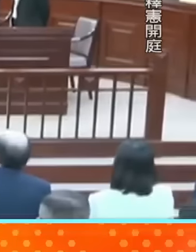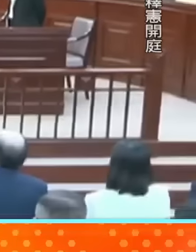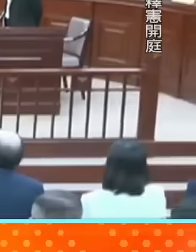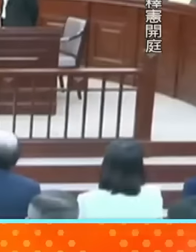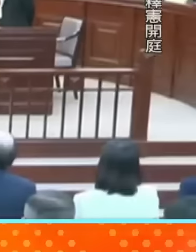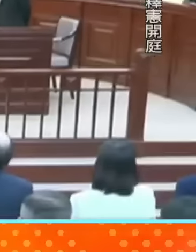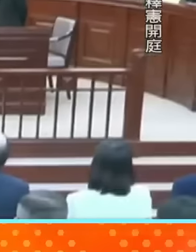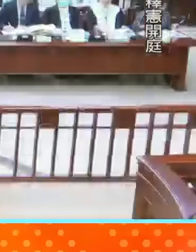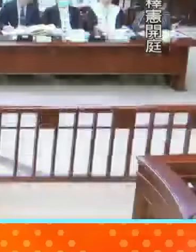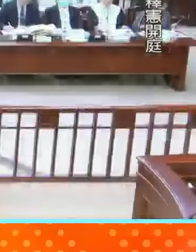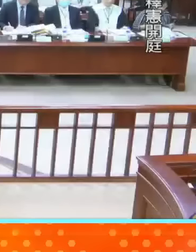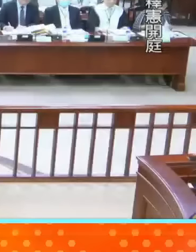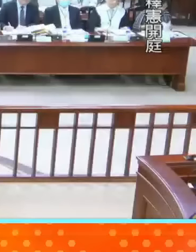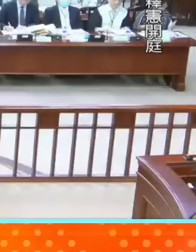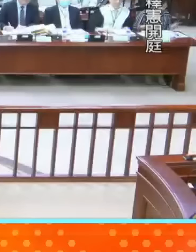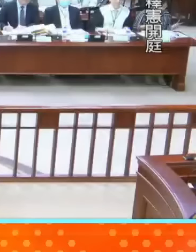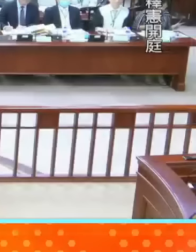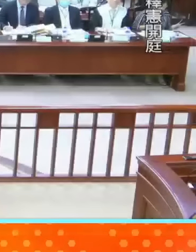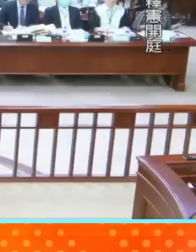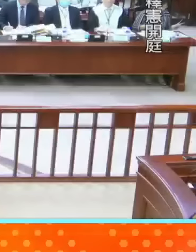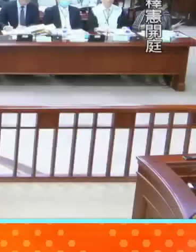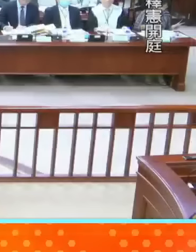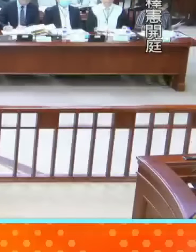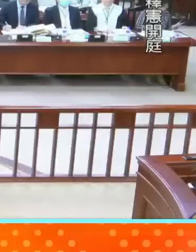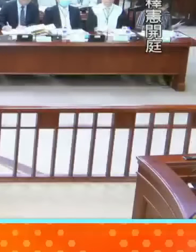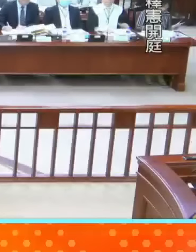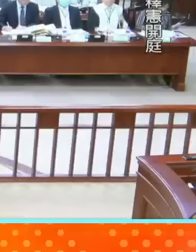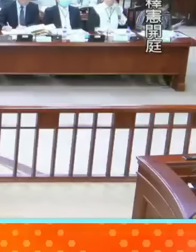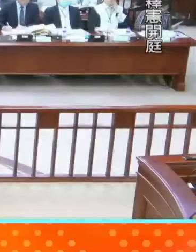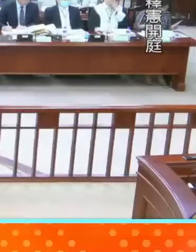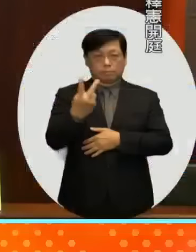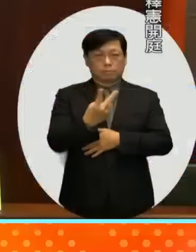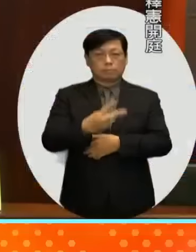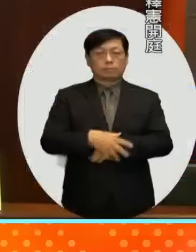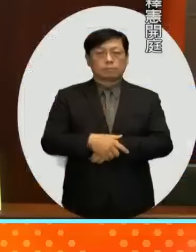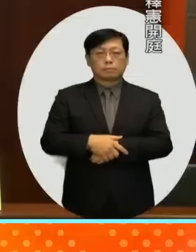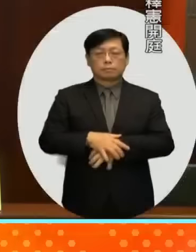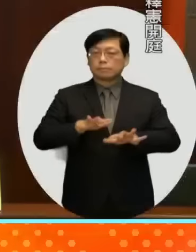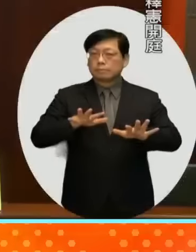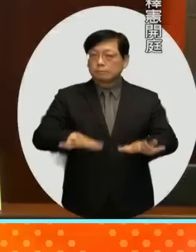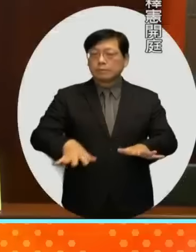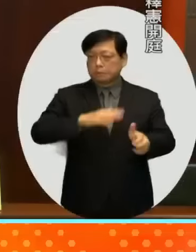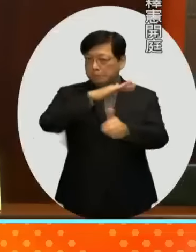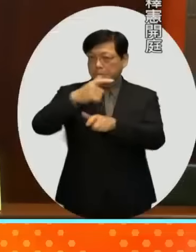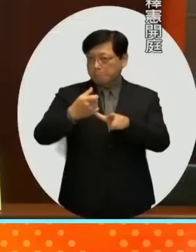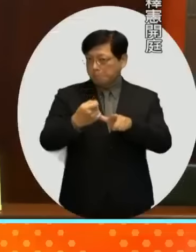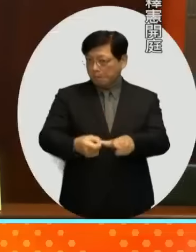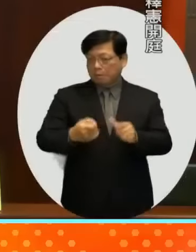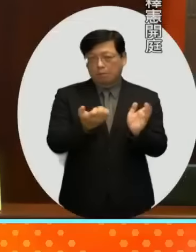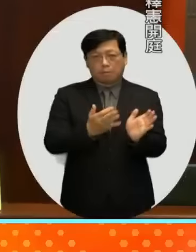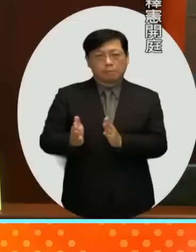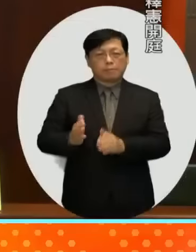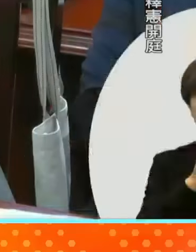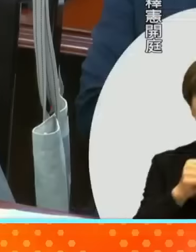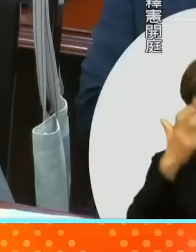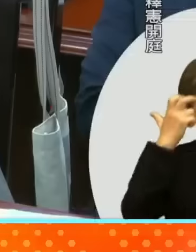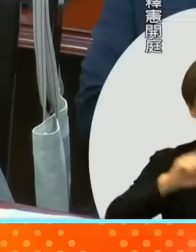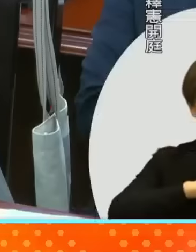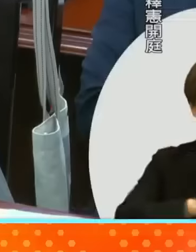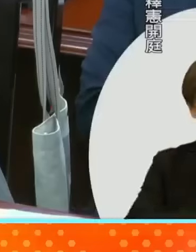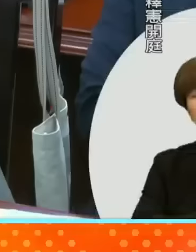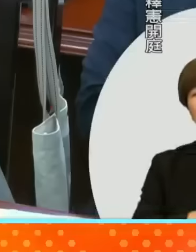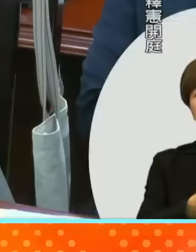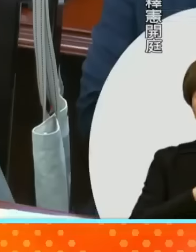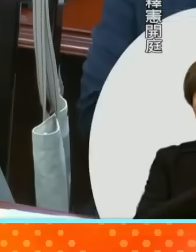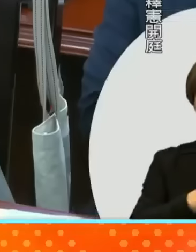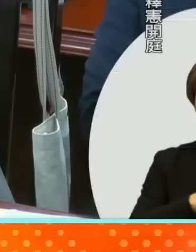可以有所遁逃，这就是重大的一个问题啊。那你不凸显这样子的一个问题啊，大法官会议解释完了